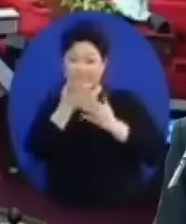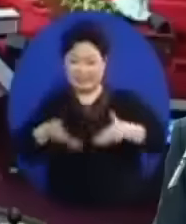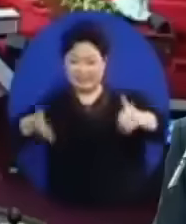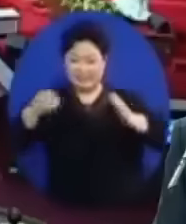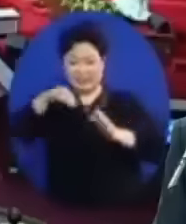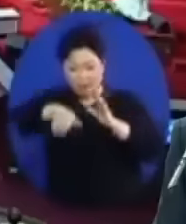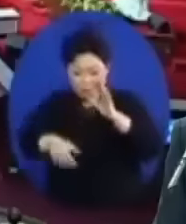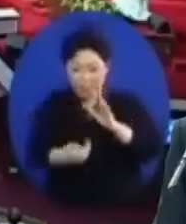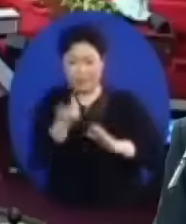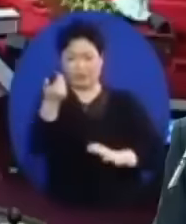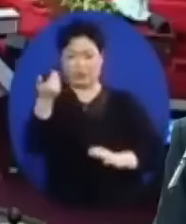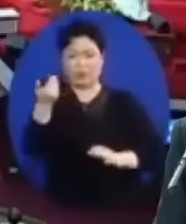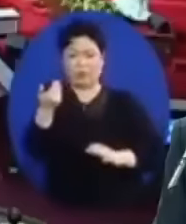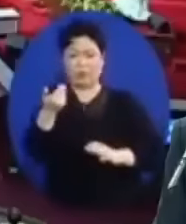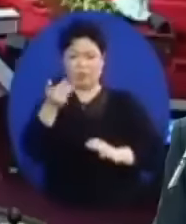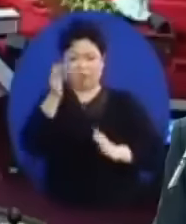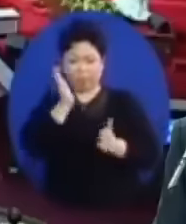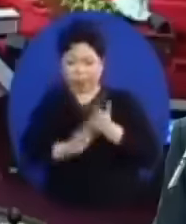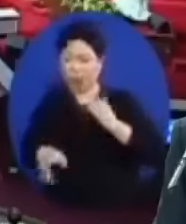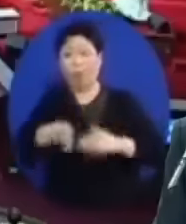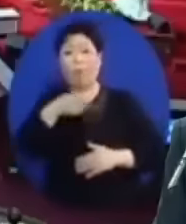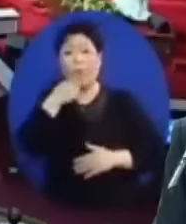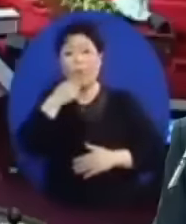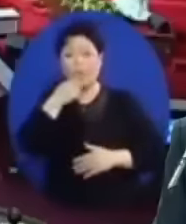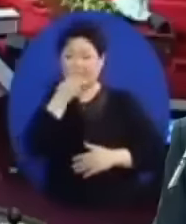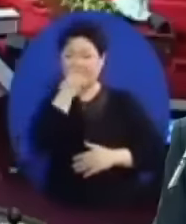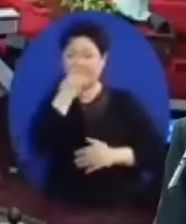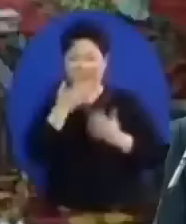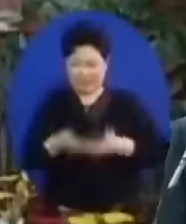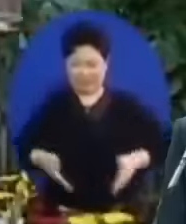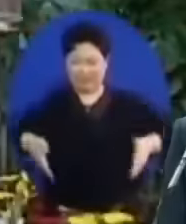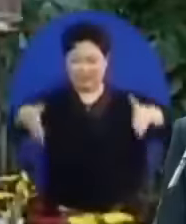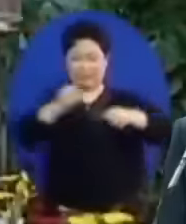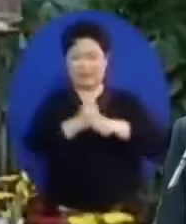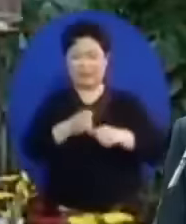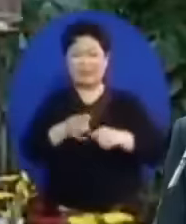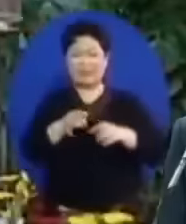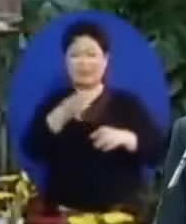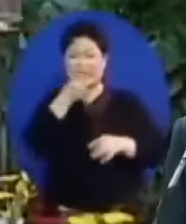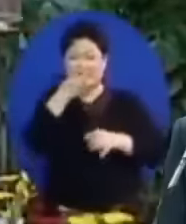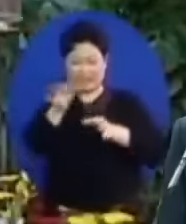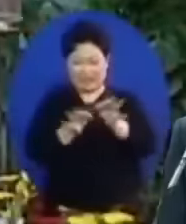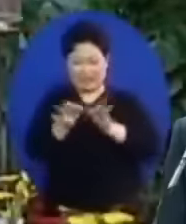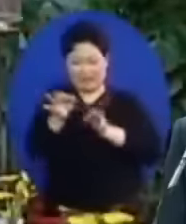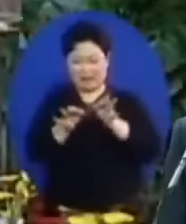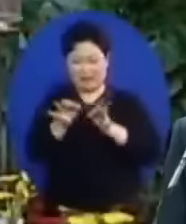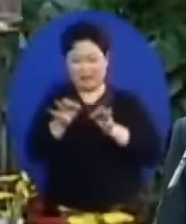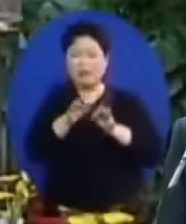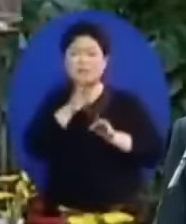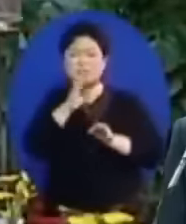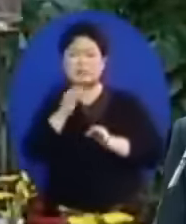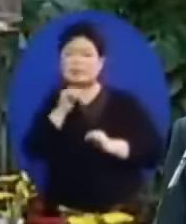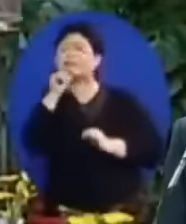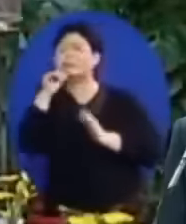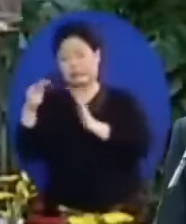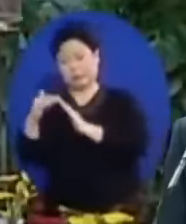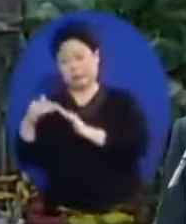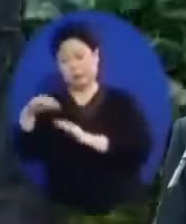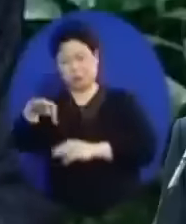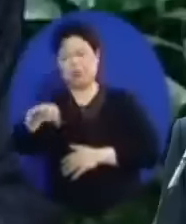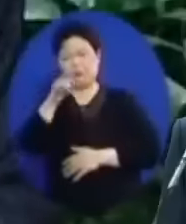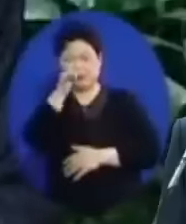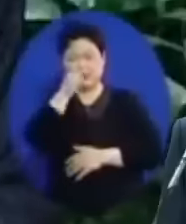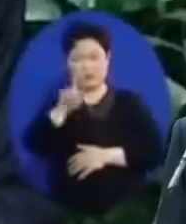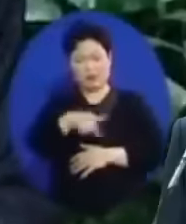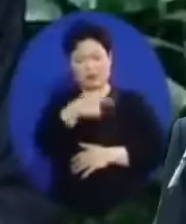퍼내도 결코 바닥을 내지 않은 쌀단지입니다. 쌀가게가 가난한 집 동네에 있었는데